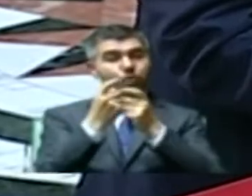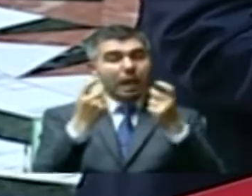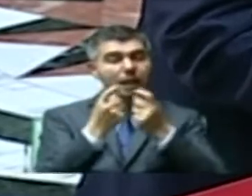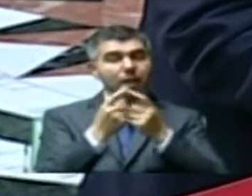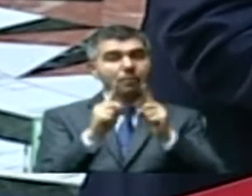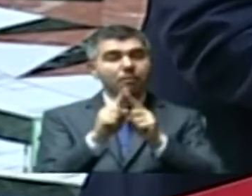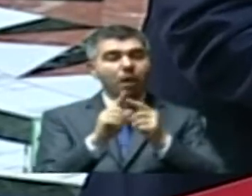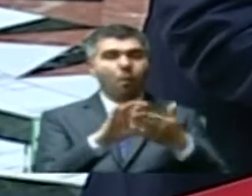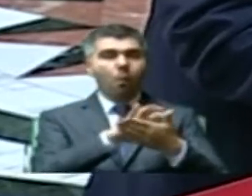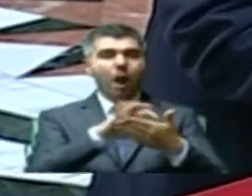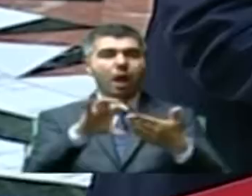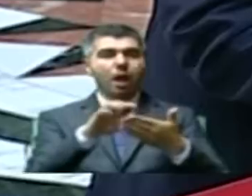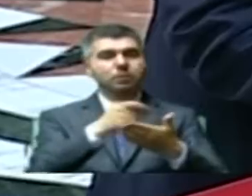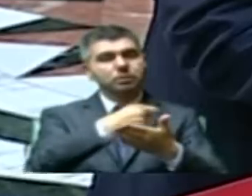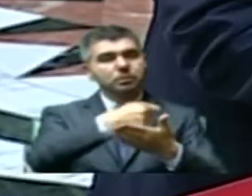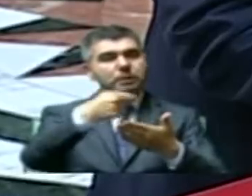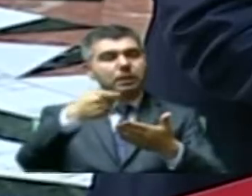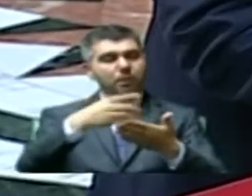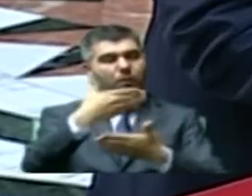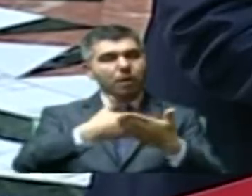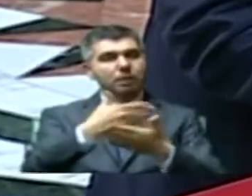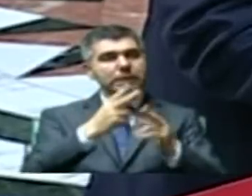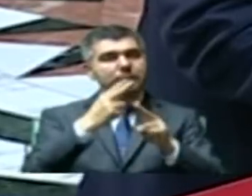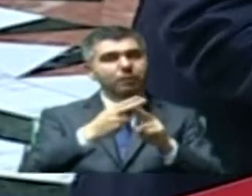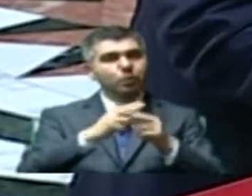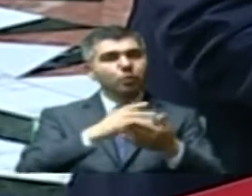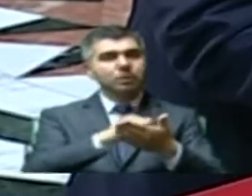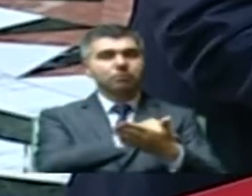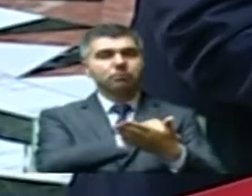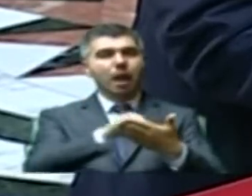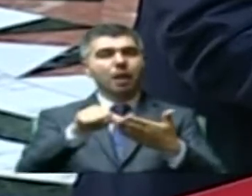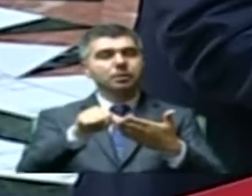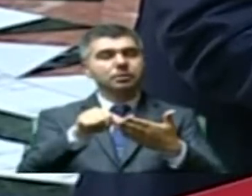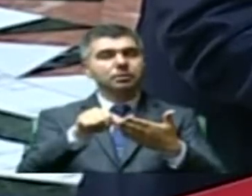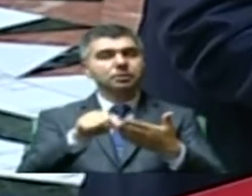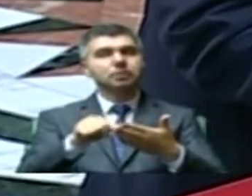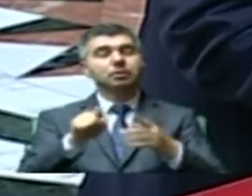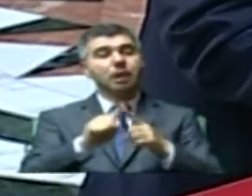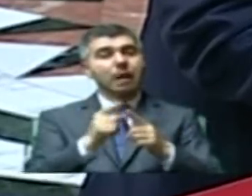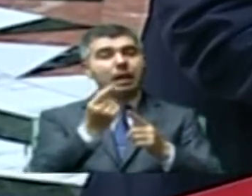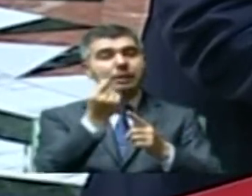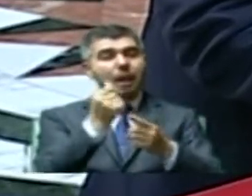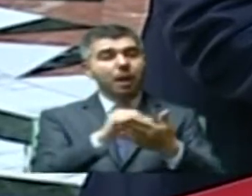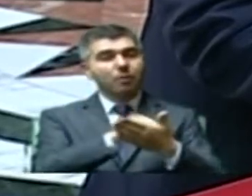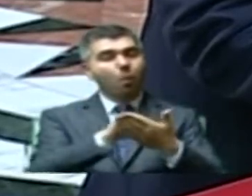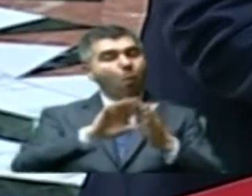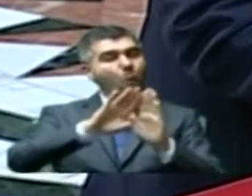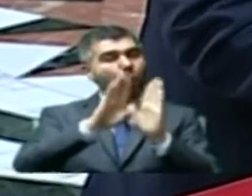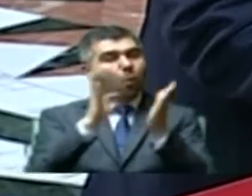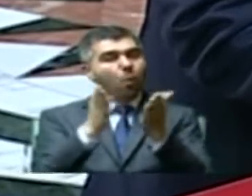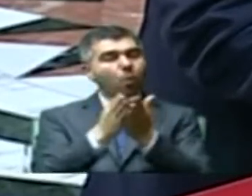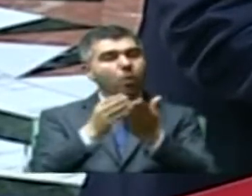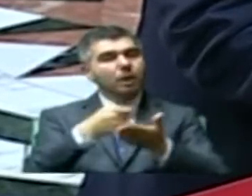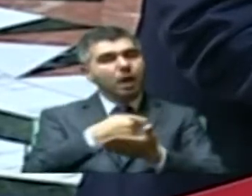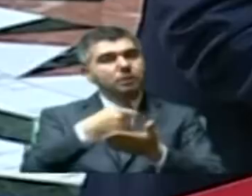من الأسباب وذلك قصد تصفية كل أداء تجاهه، وينبغي أن يتضمن التوصيل للمبلغ المدفوع بكامله قصد